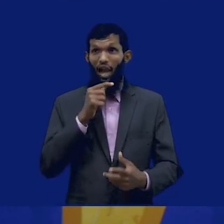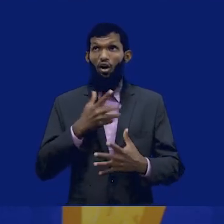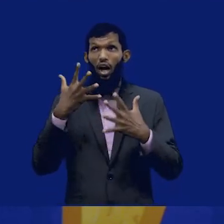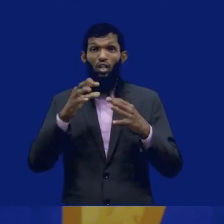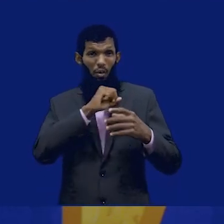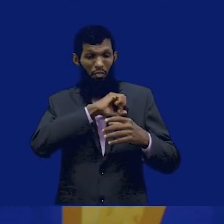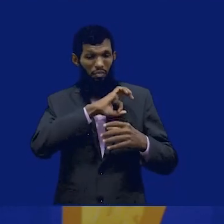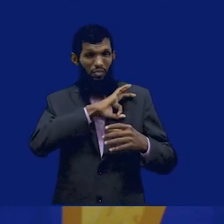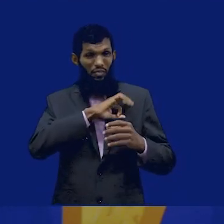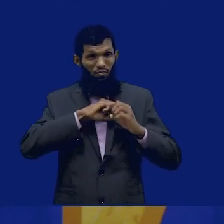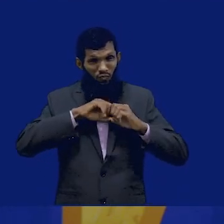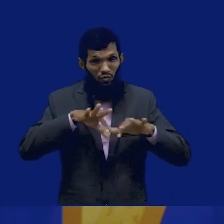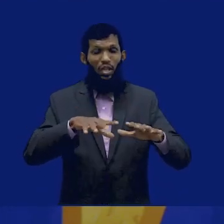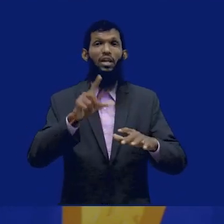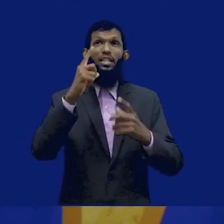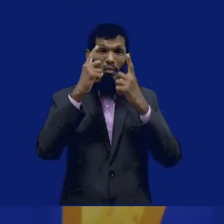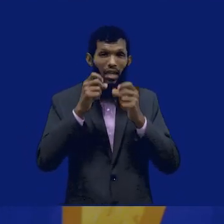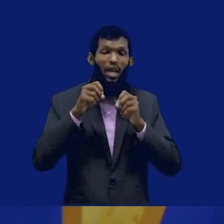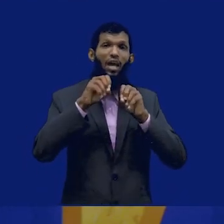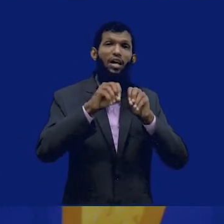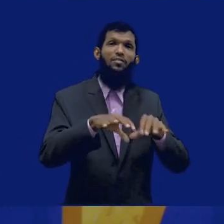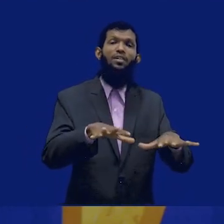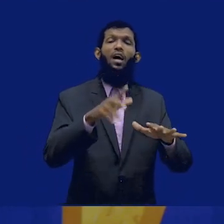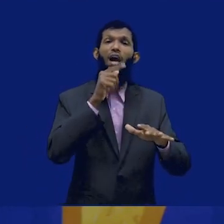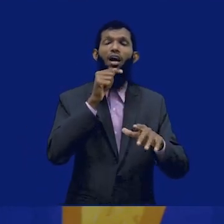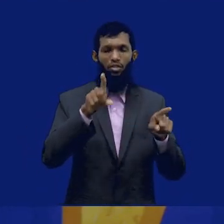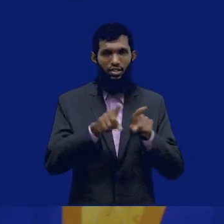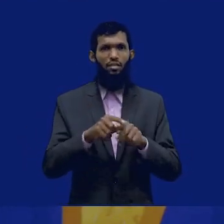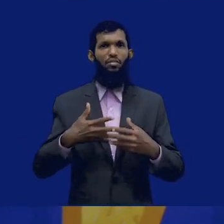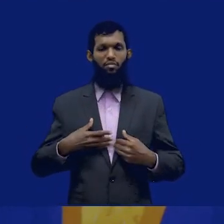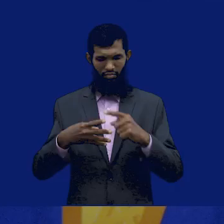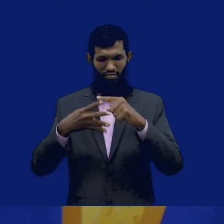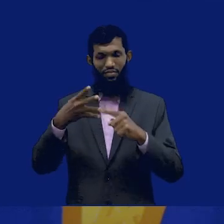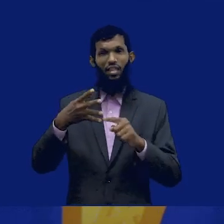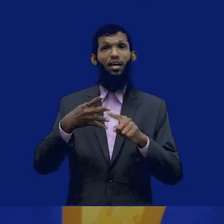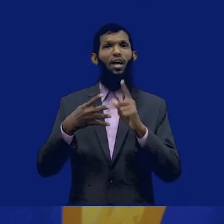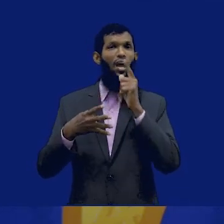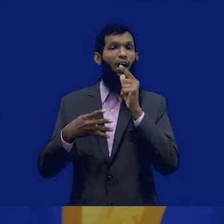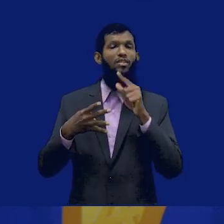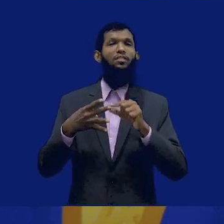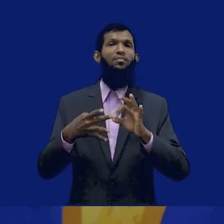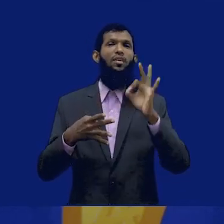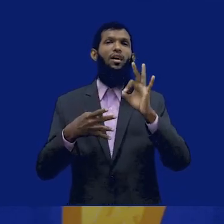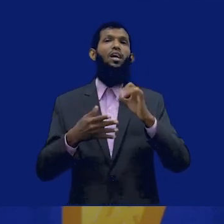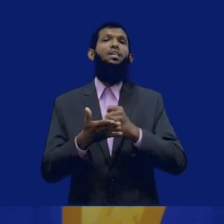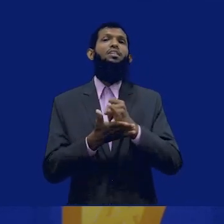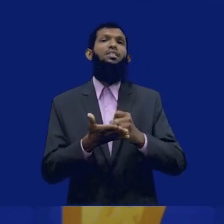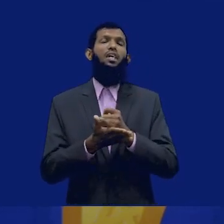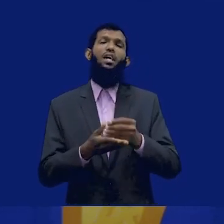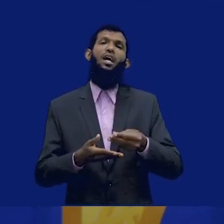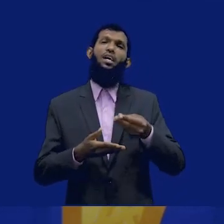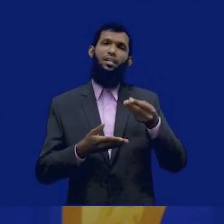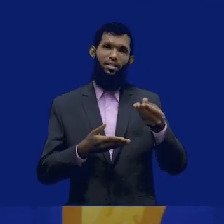encompass His mercy. And among them Allah subhanahu wa ta'ala mentioned وَيُؤْتُونَ الزَّكَاةَ. That they give